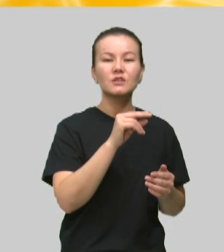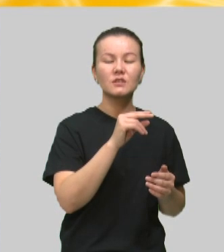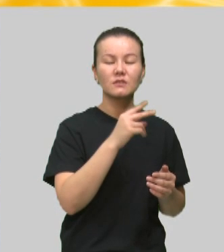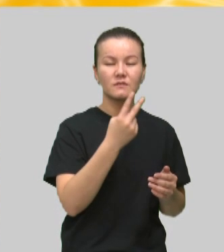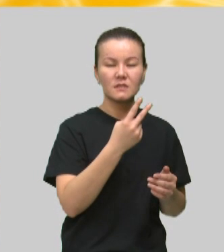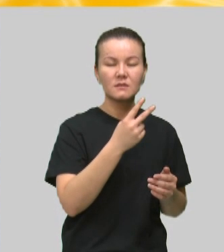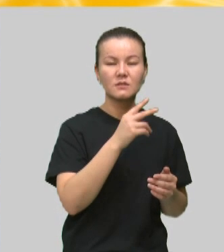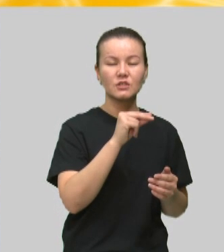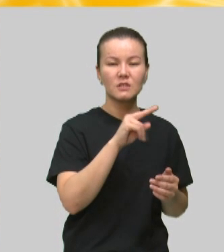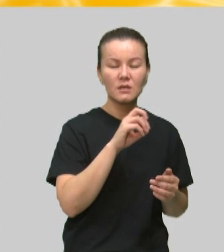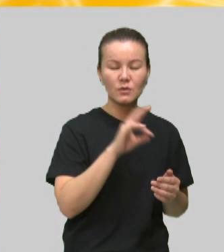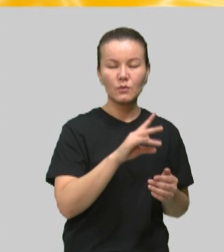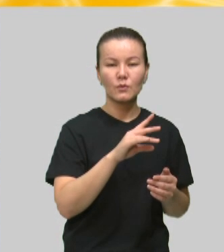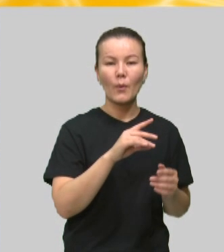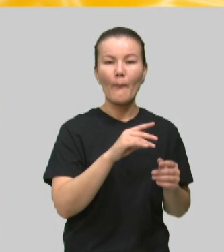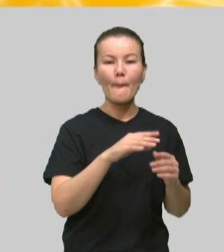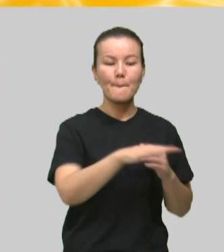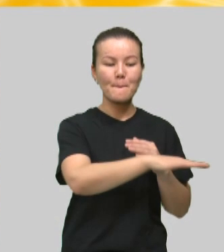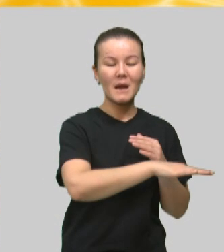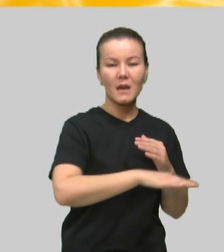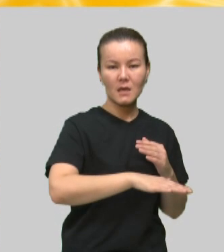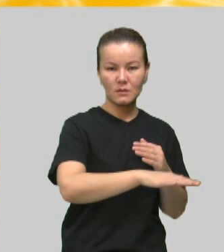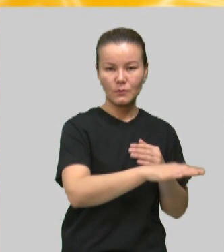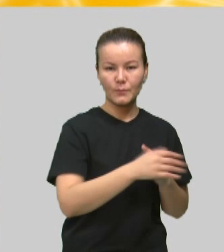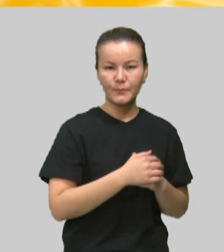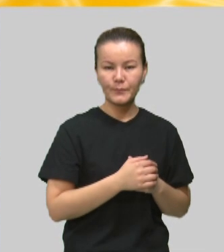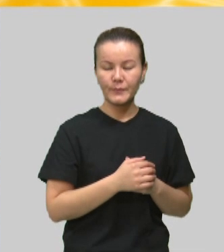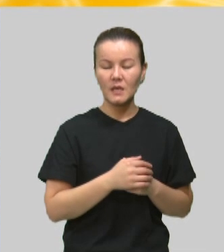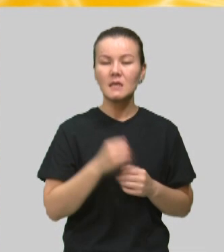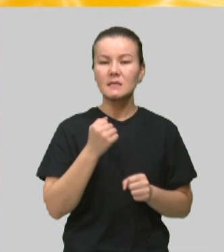полянку. Сделаем вывод.